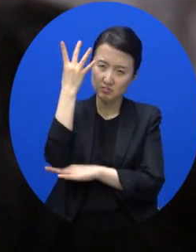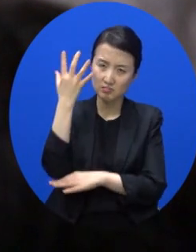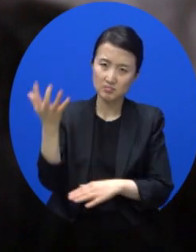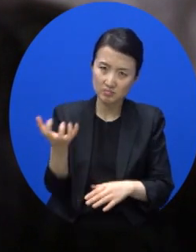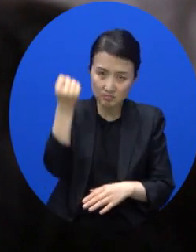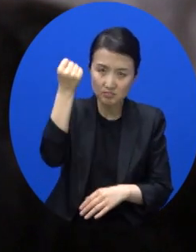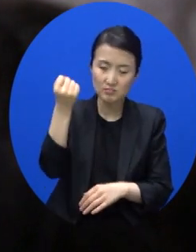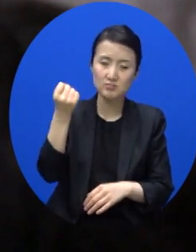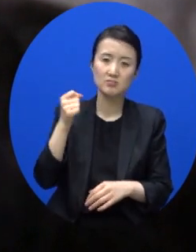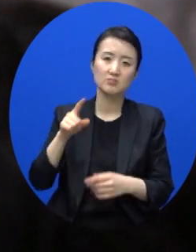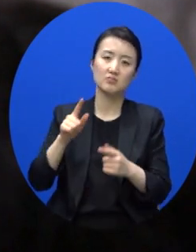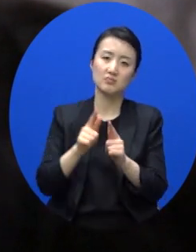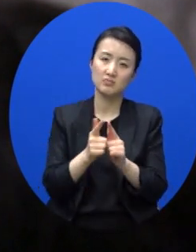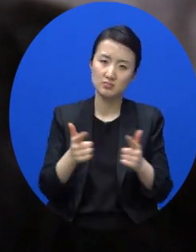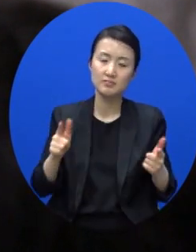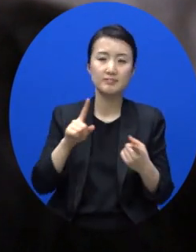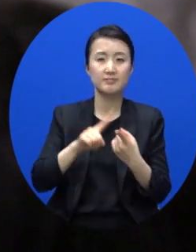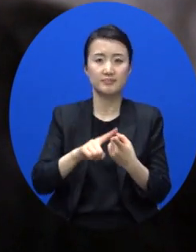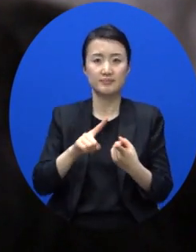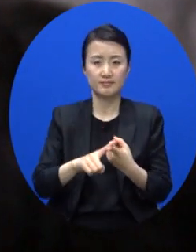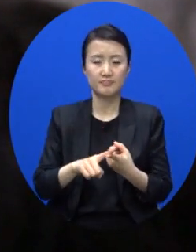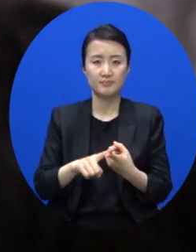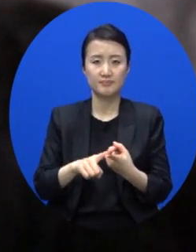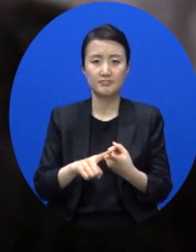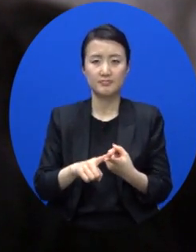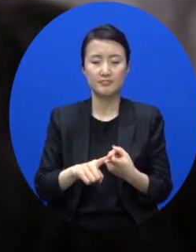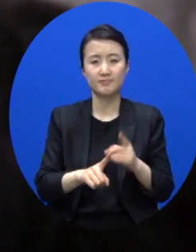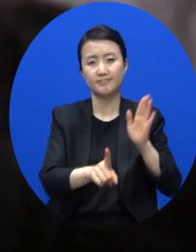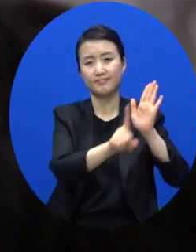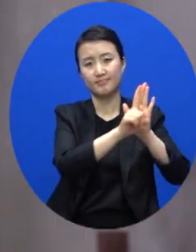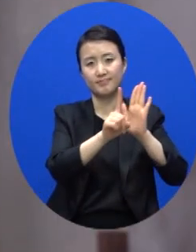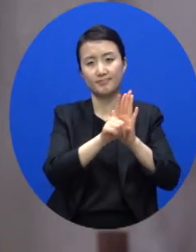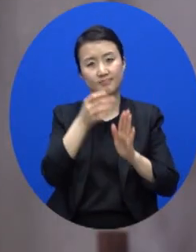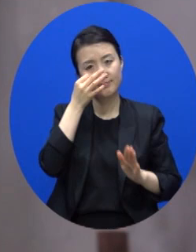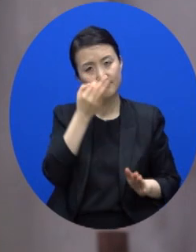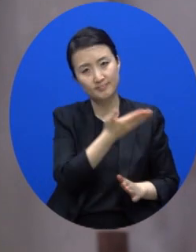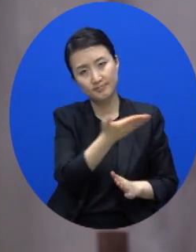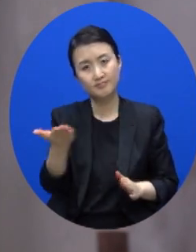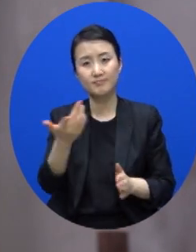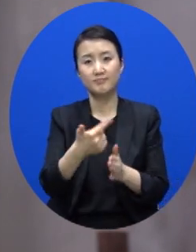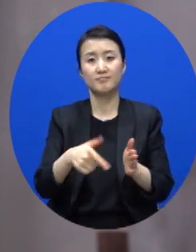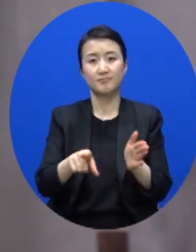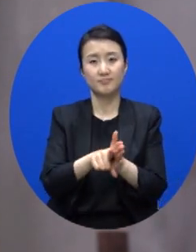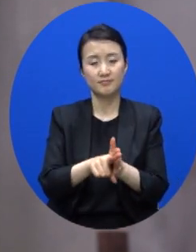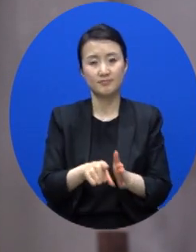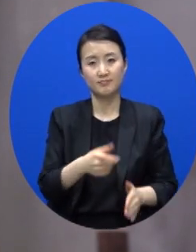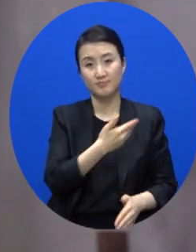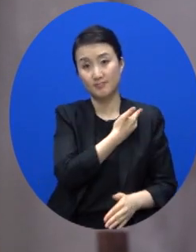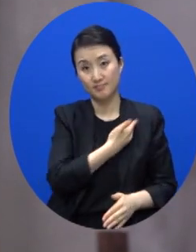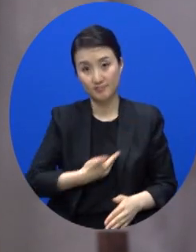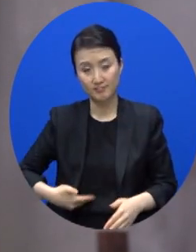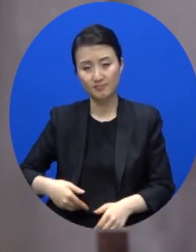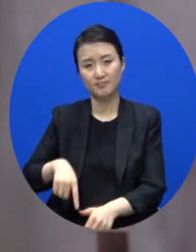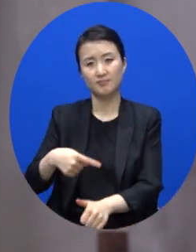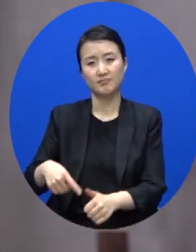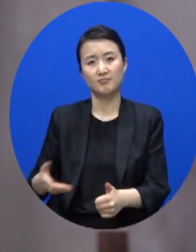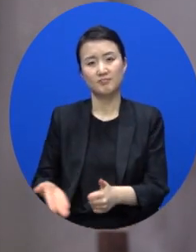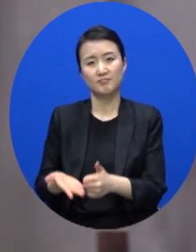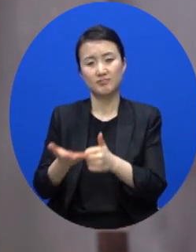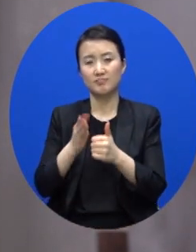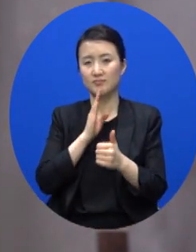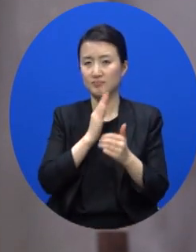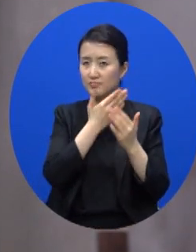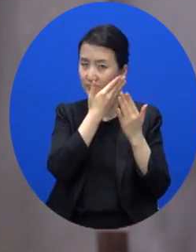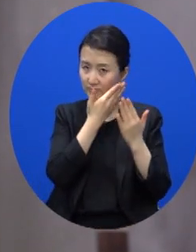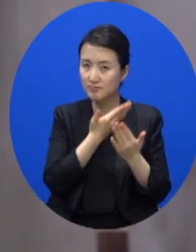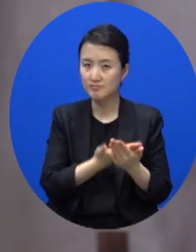이런 것들을 우리가 알리기 위해서는 우리 후학들의 교육이 너무나도